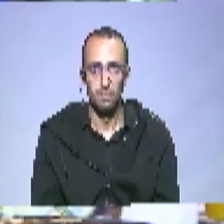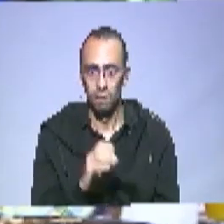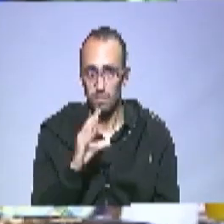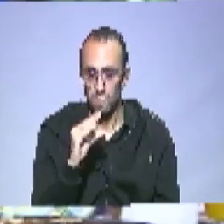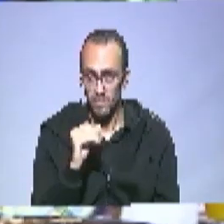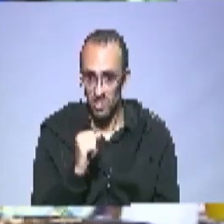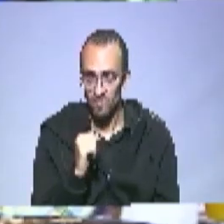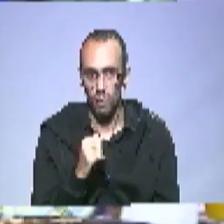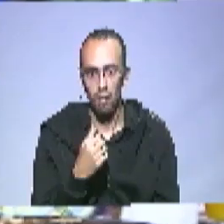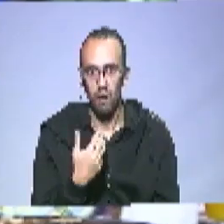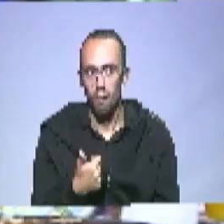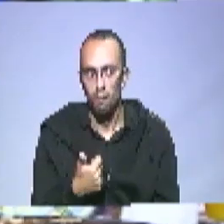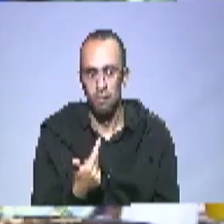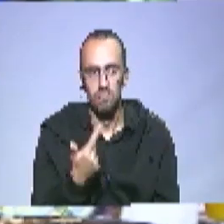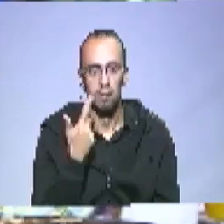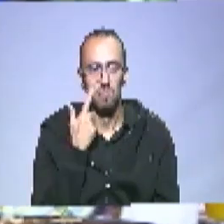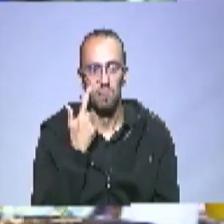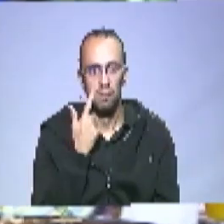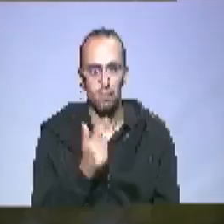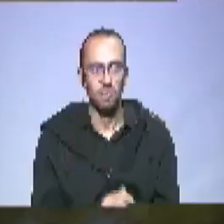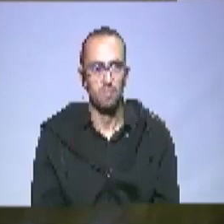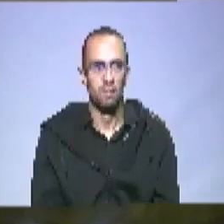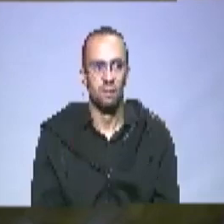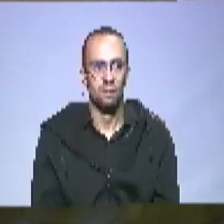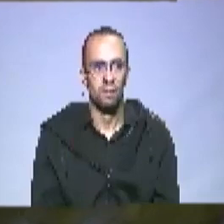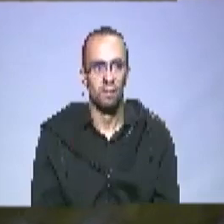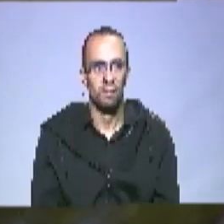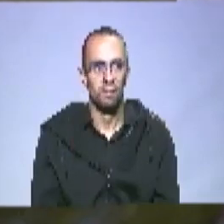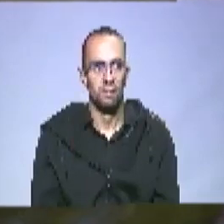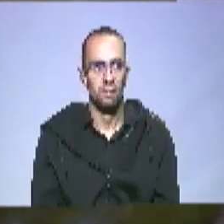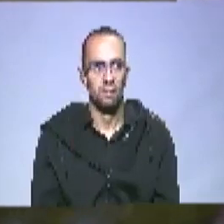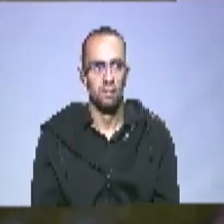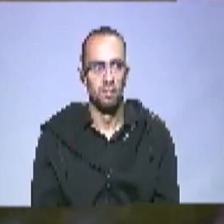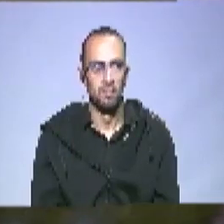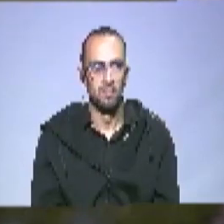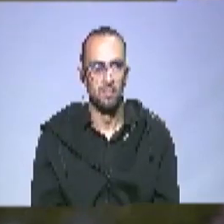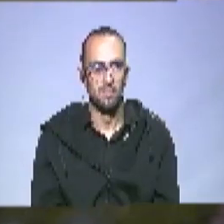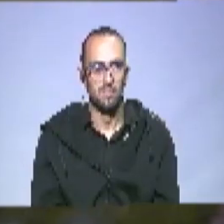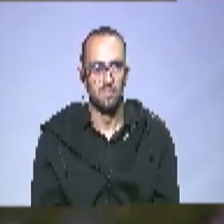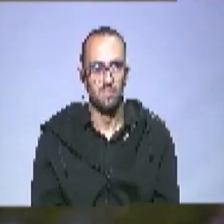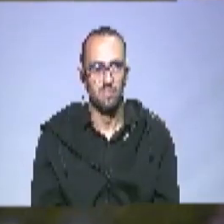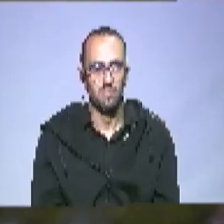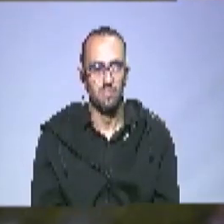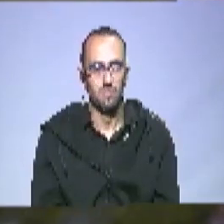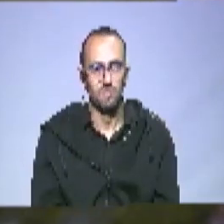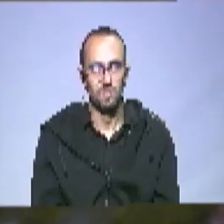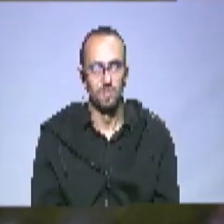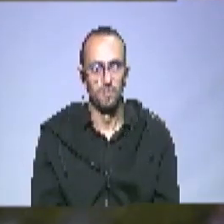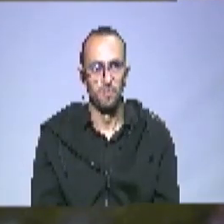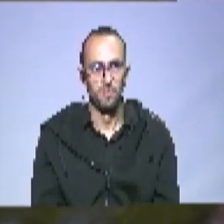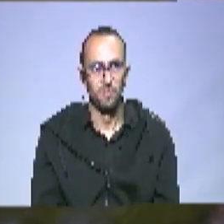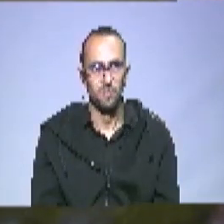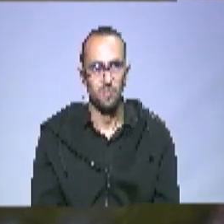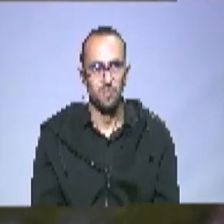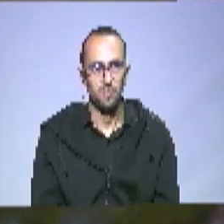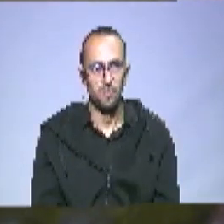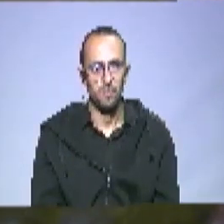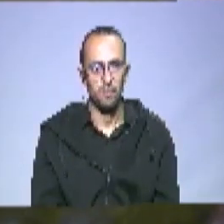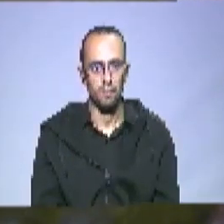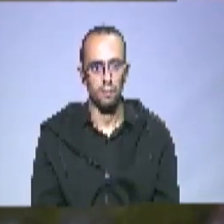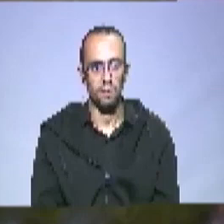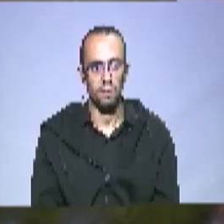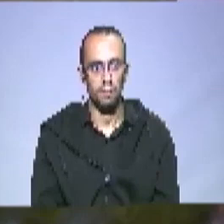قوية ولا مش قوية؟ بس انا اعتقد انها تبقى قوية. حلوة.